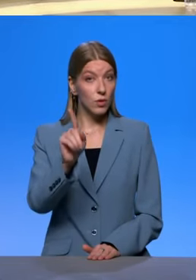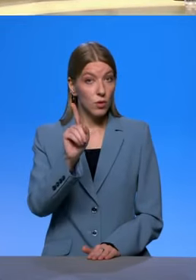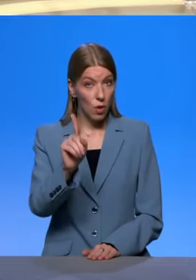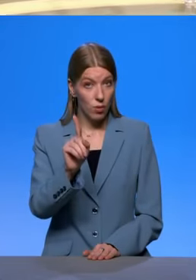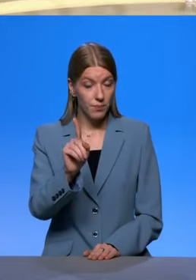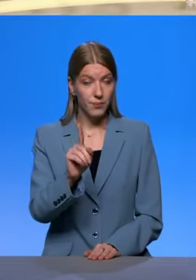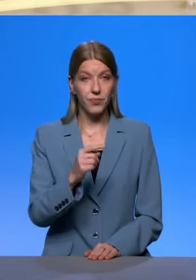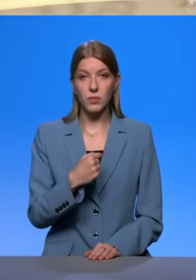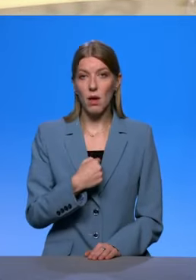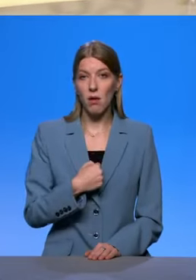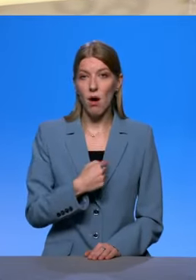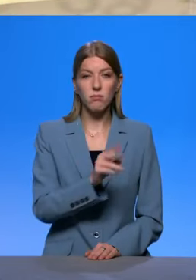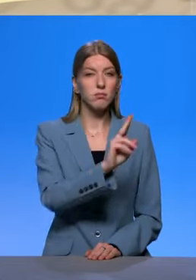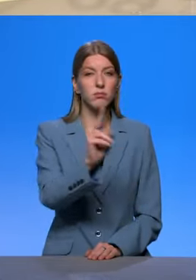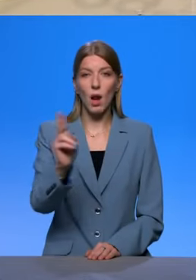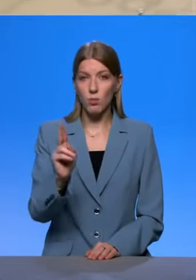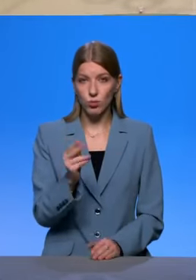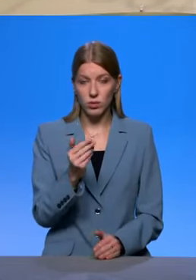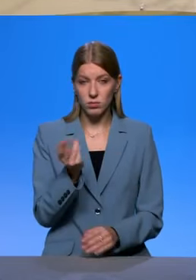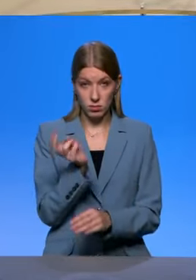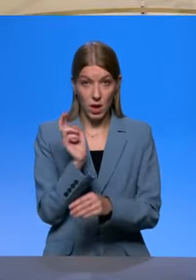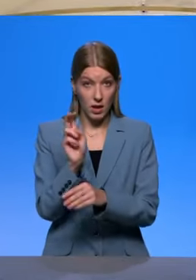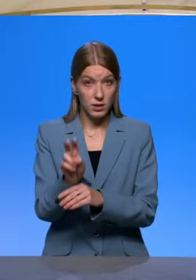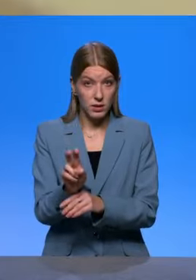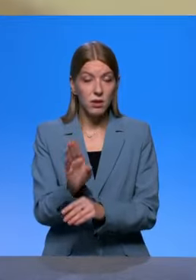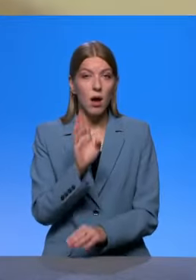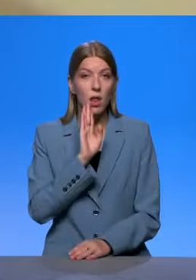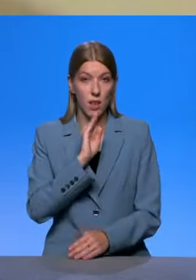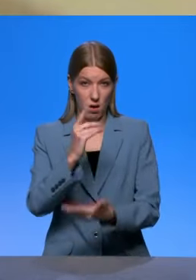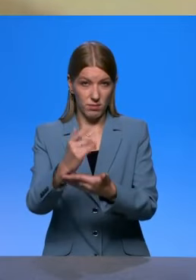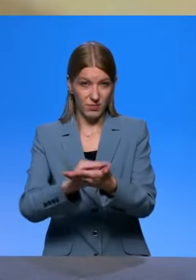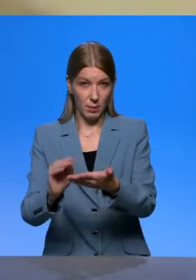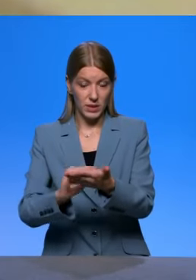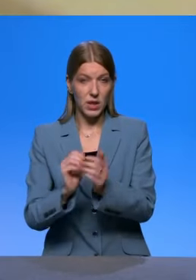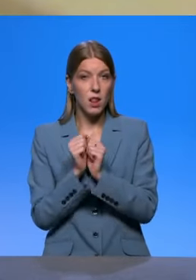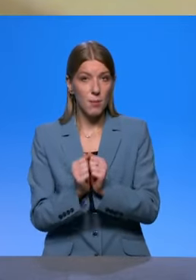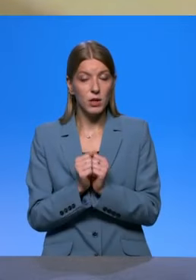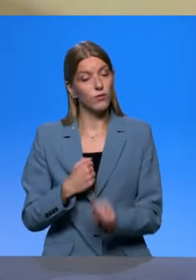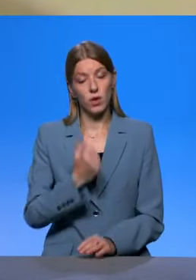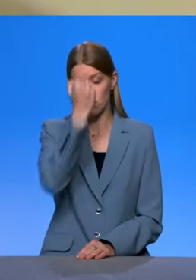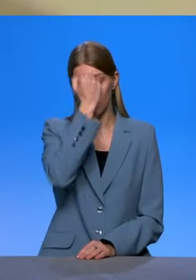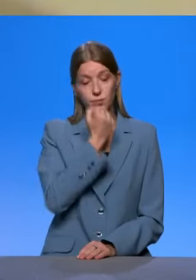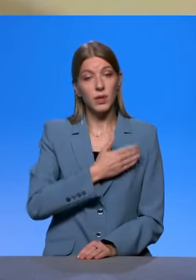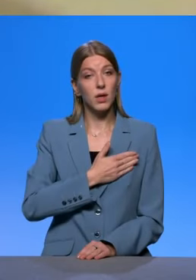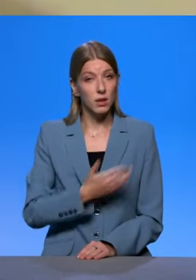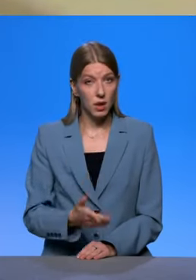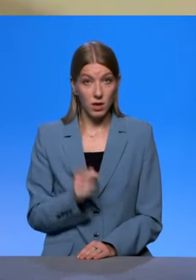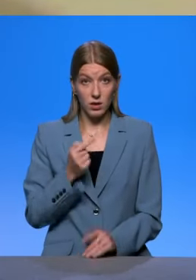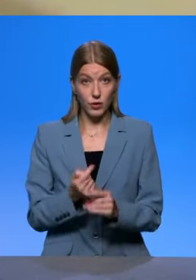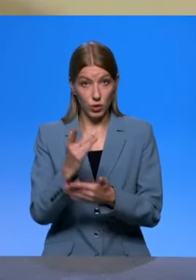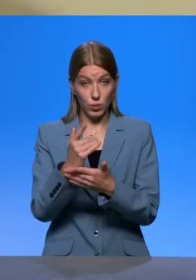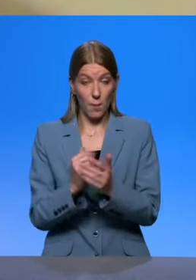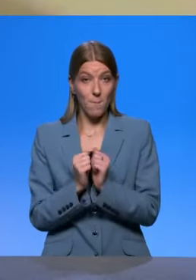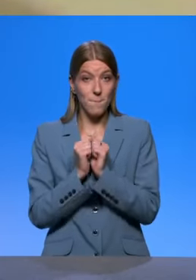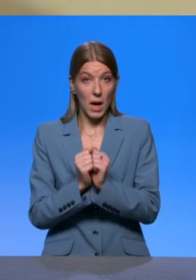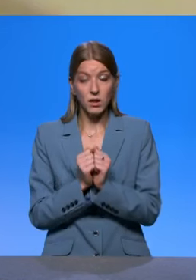я ходила, она мне молитву написала, за что я благодарна. Я ей пользуюсь и до сих пор.